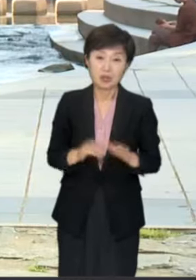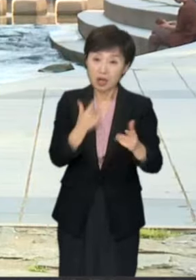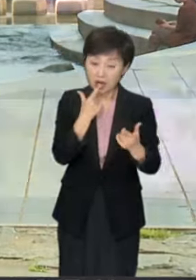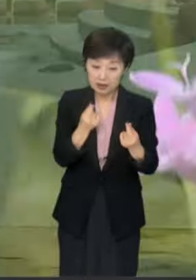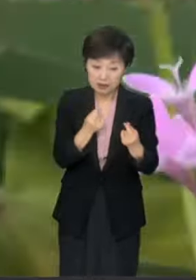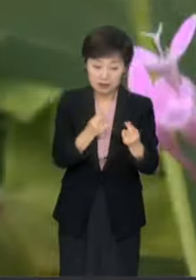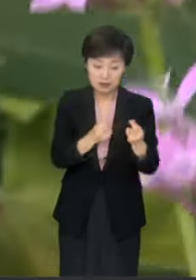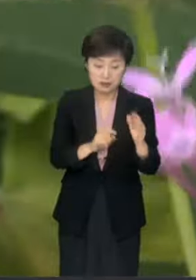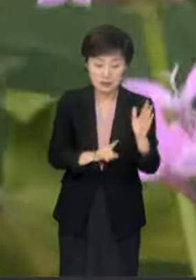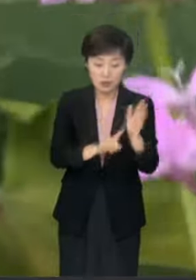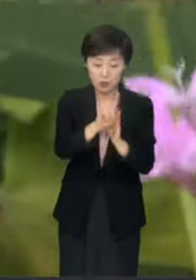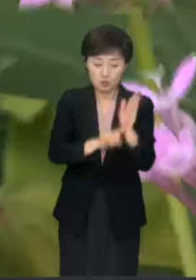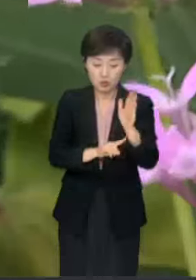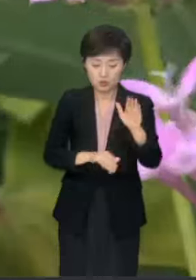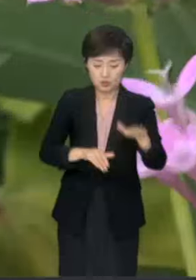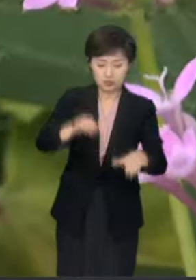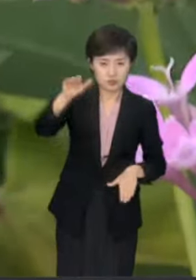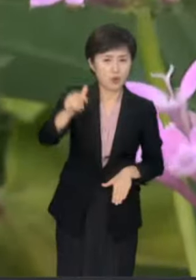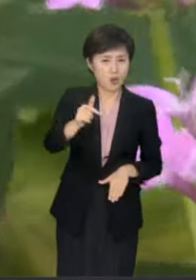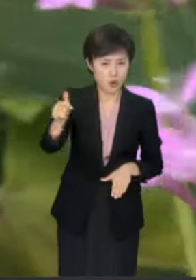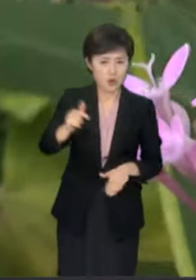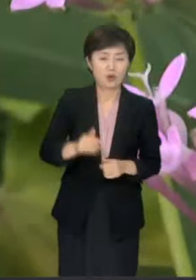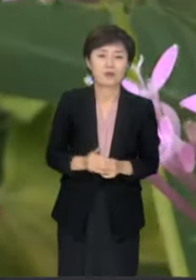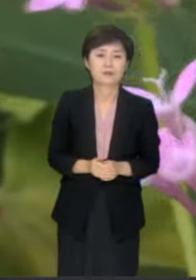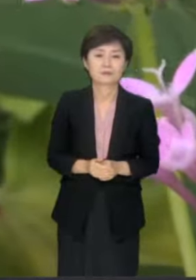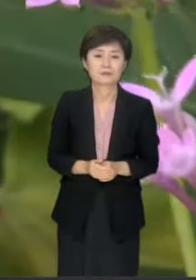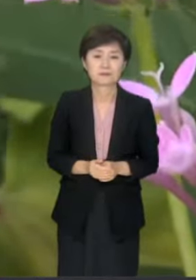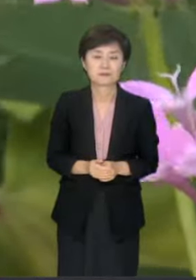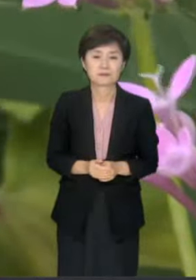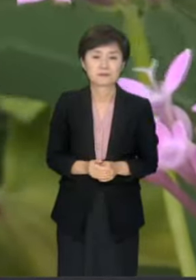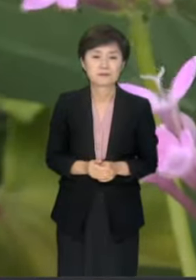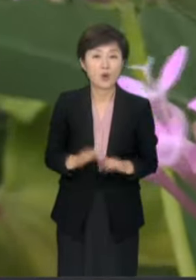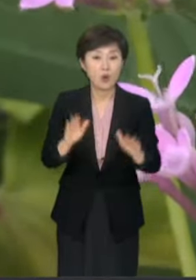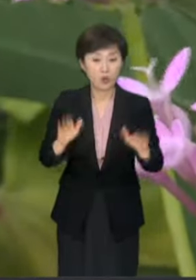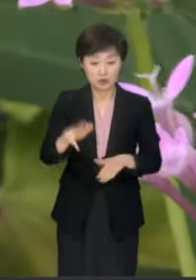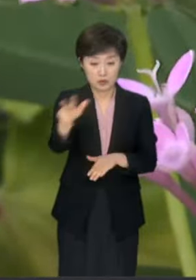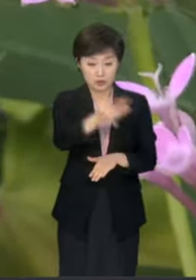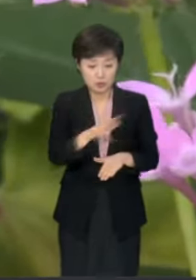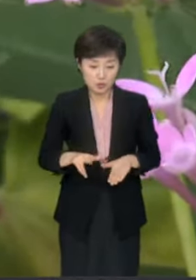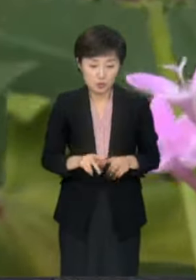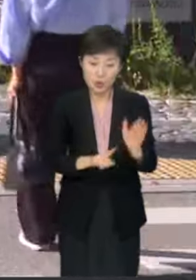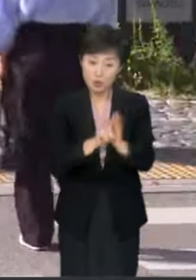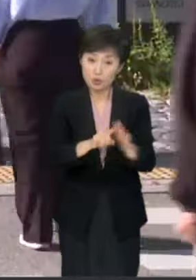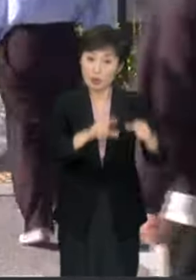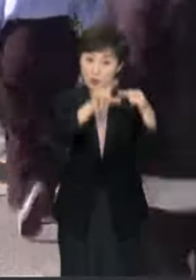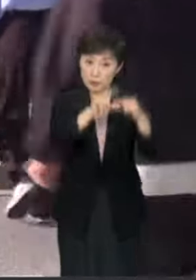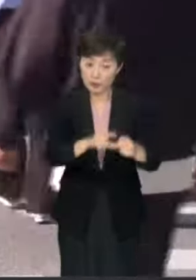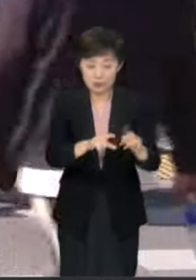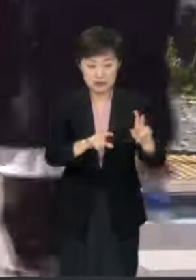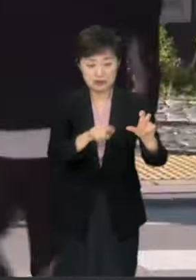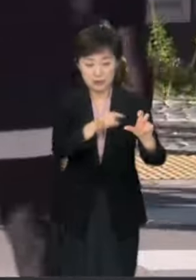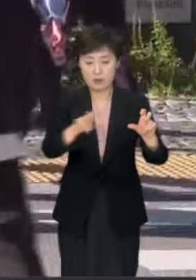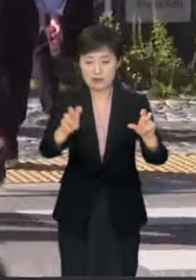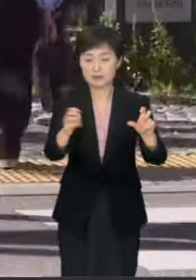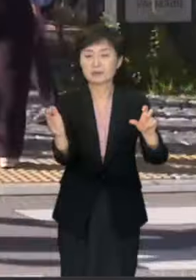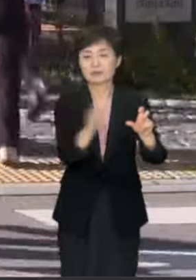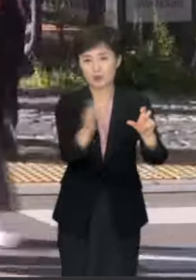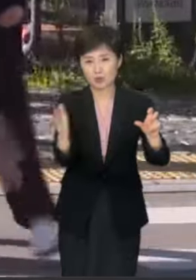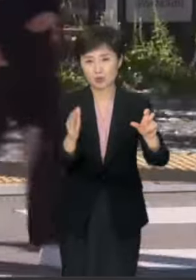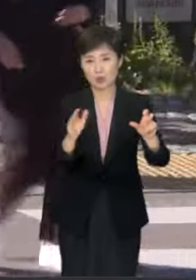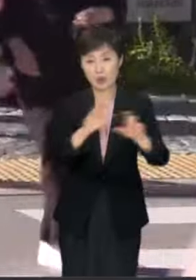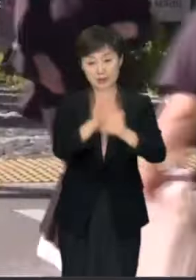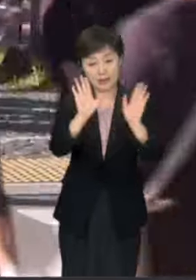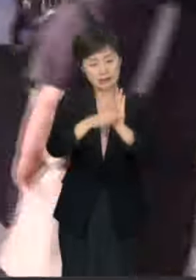크게 벌어지는 일교차에 주의가 필요하겠습니다. 오늘 전국이 25도에서 30도까지 오르면서 낮에는